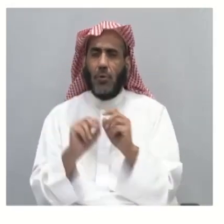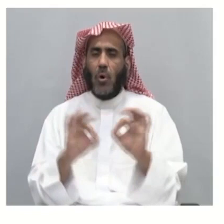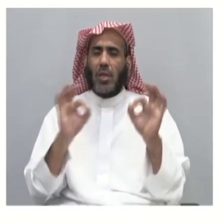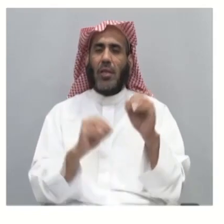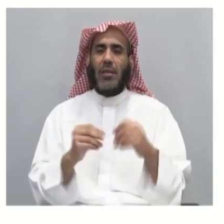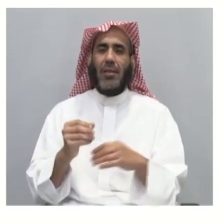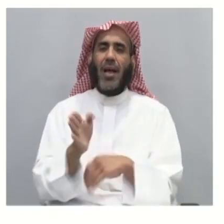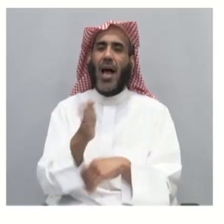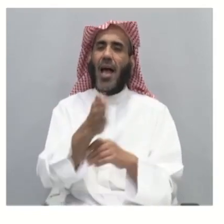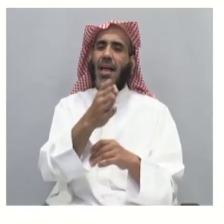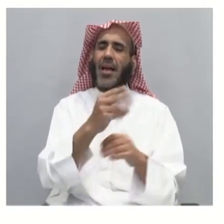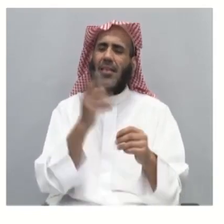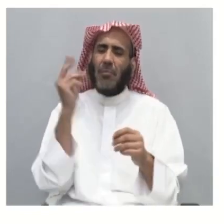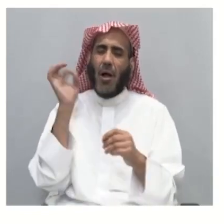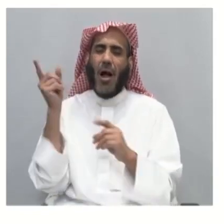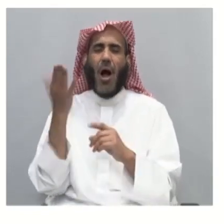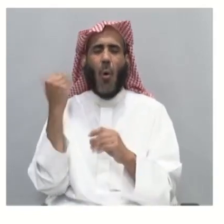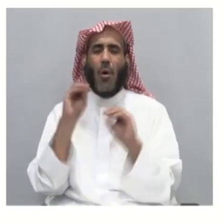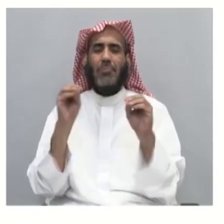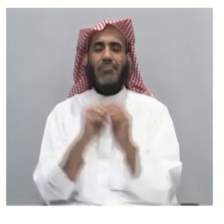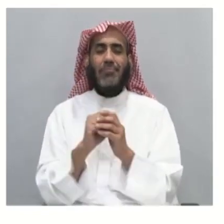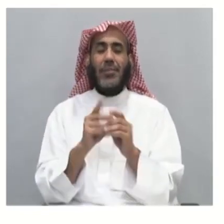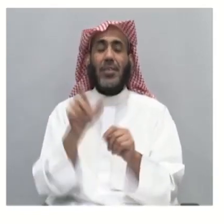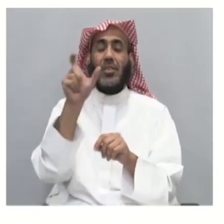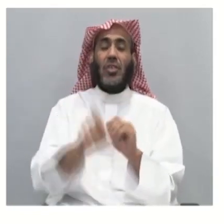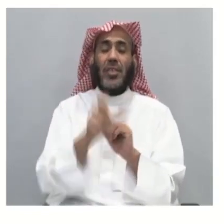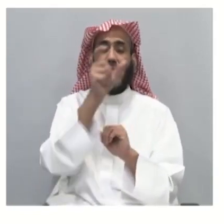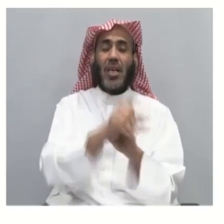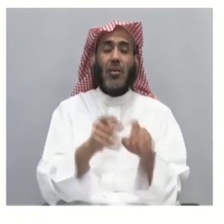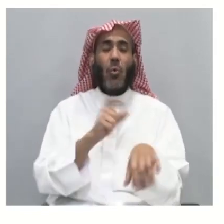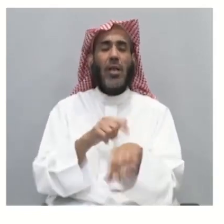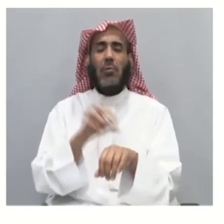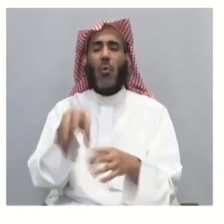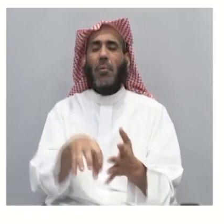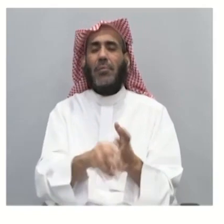هيكل السمكه كما درستم وتعلمت اشار هنا للشخصيات والازمنه